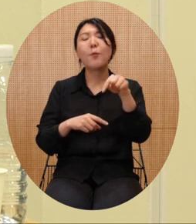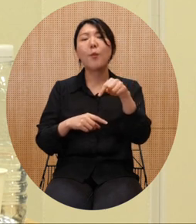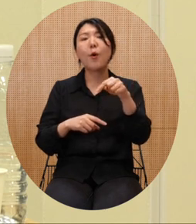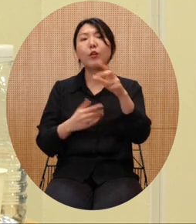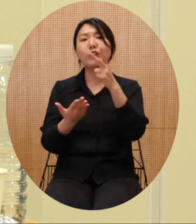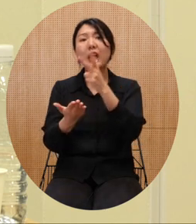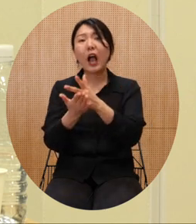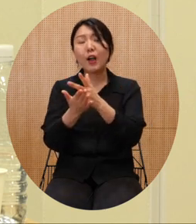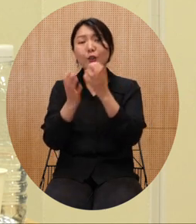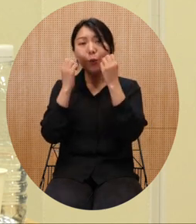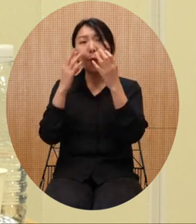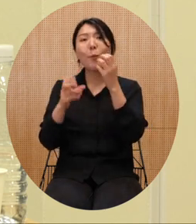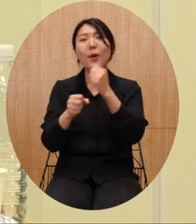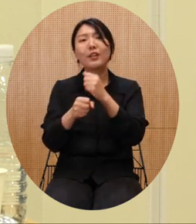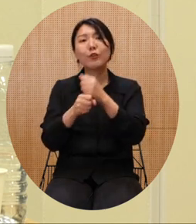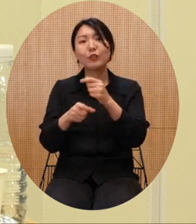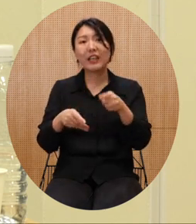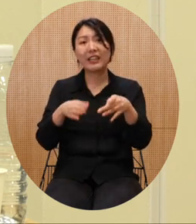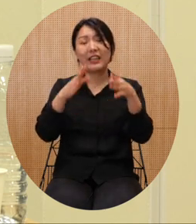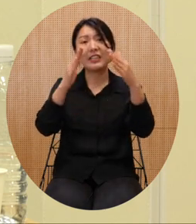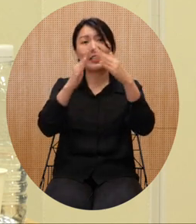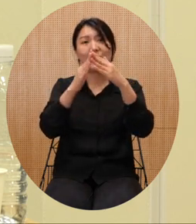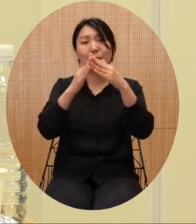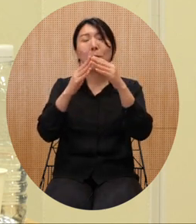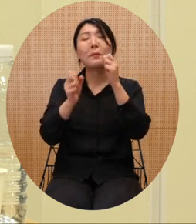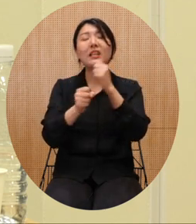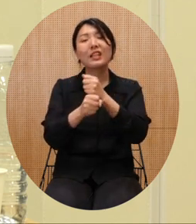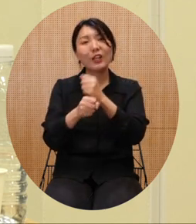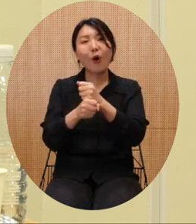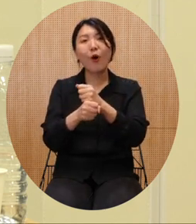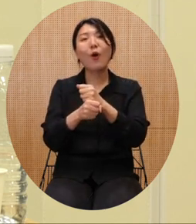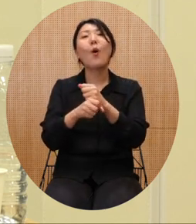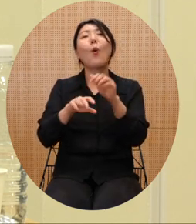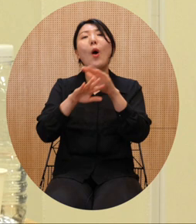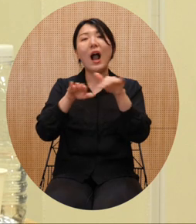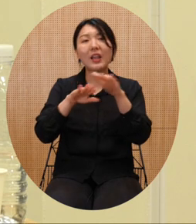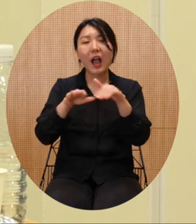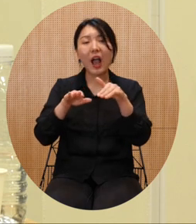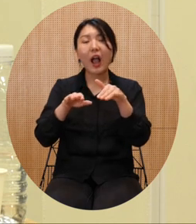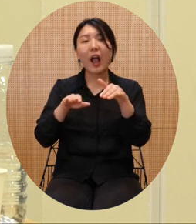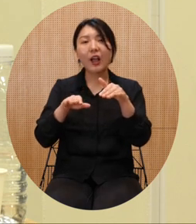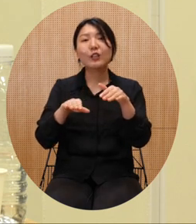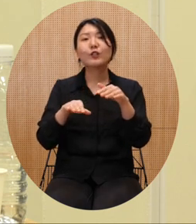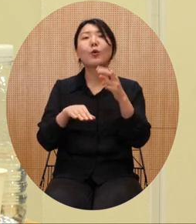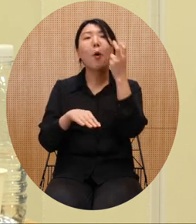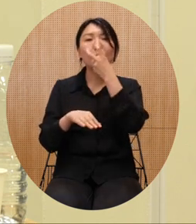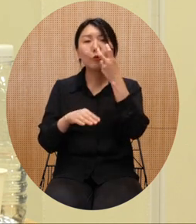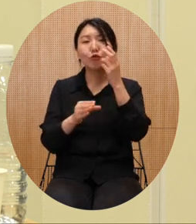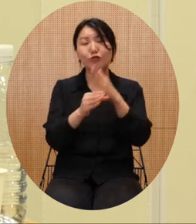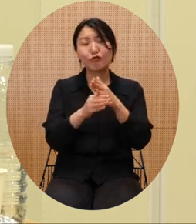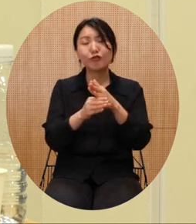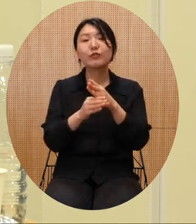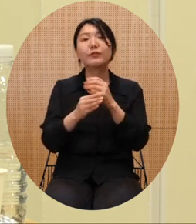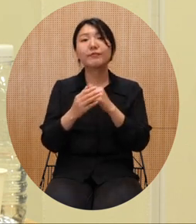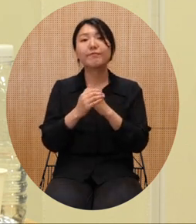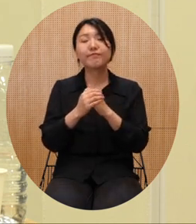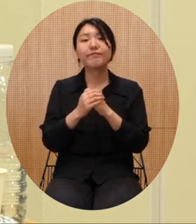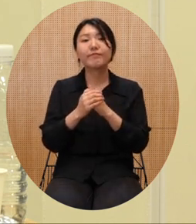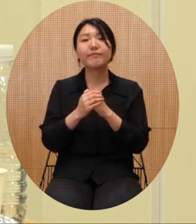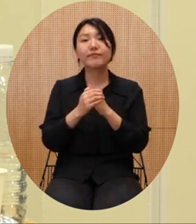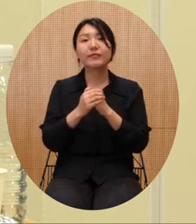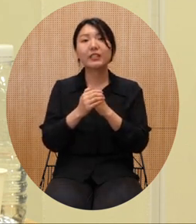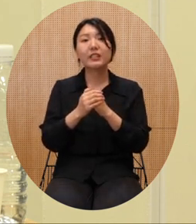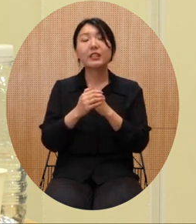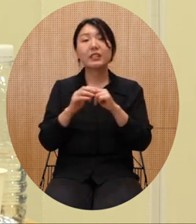놓고 다세대로 올라가는 방법에 대해서 완화할 방향으로 검토 중에 있습니다. 만약 이렇게 되면